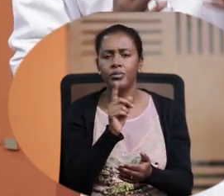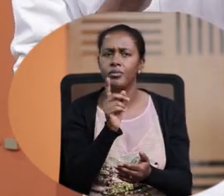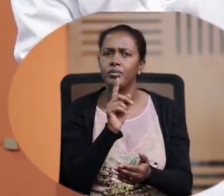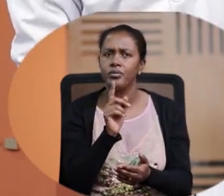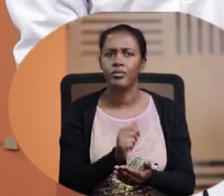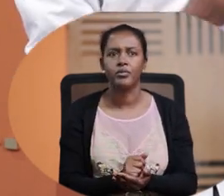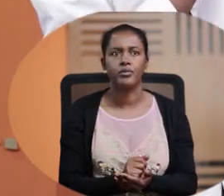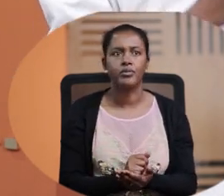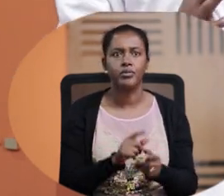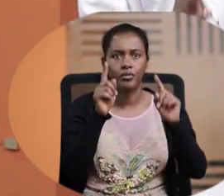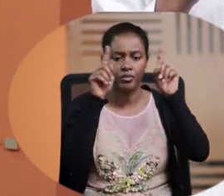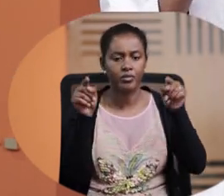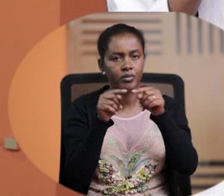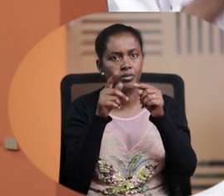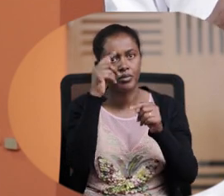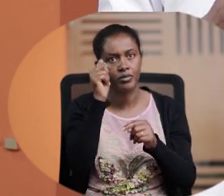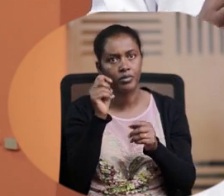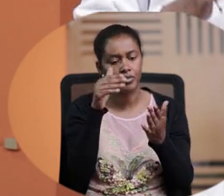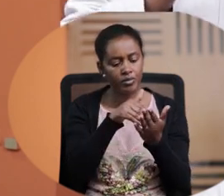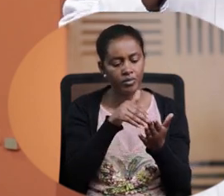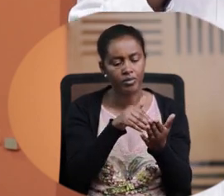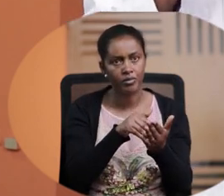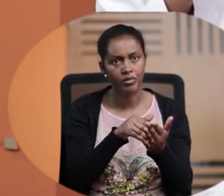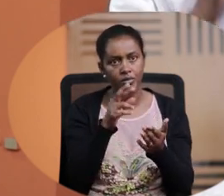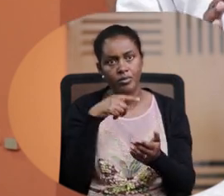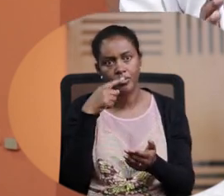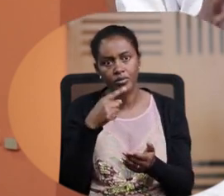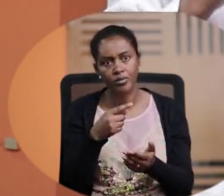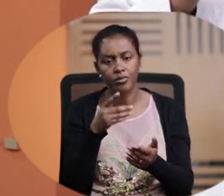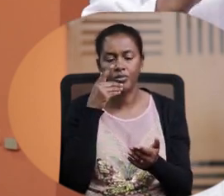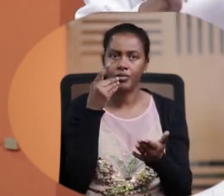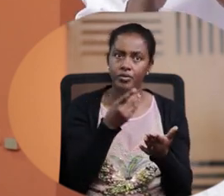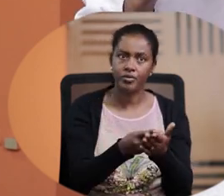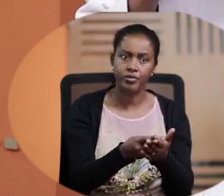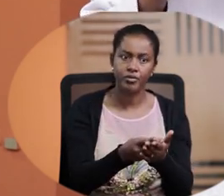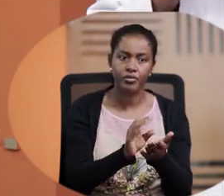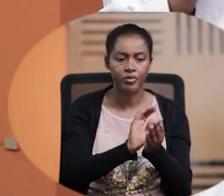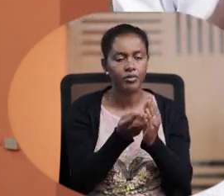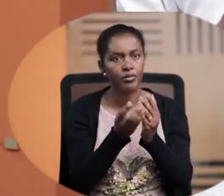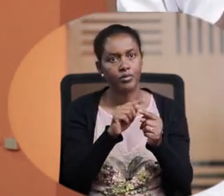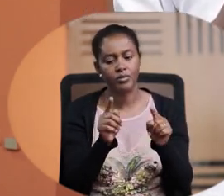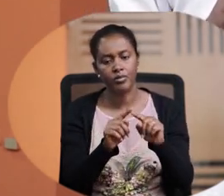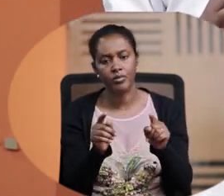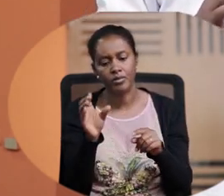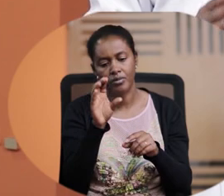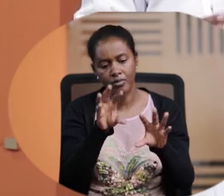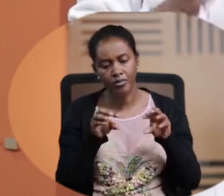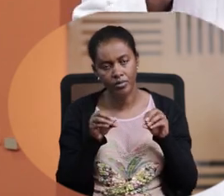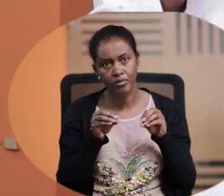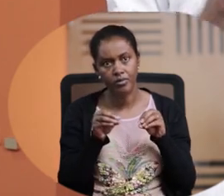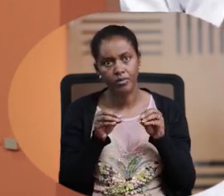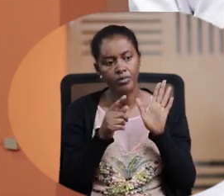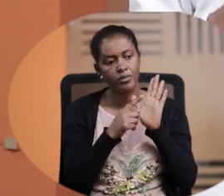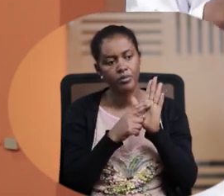jechuudha gabatee taalii yookiin gabatee deddeebi'insaa jechuun daataa bifa garaa garaatiin funaaname